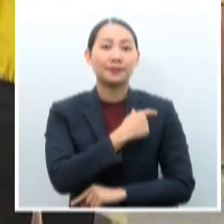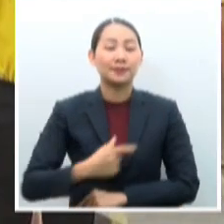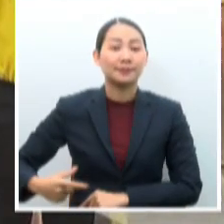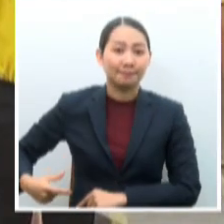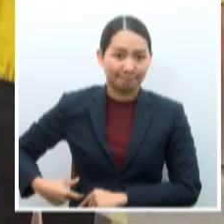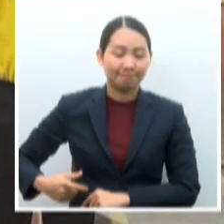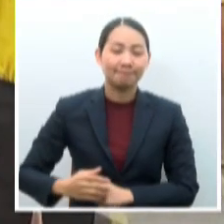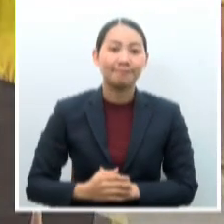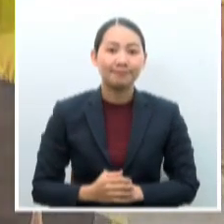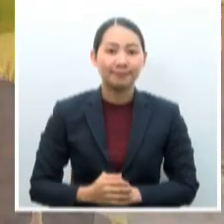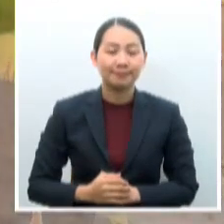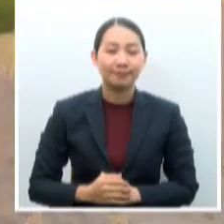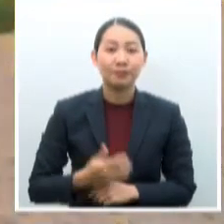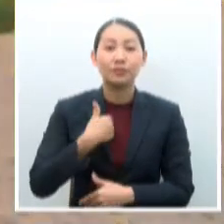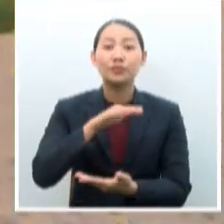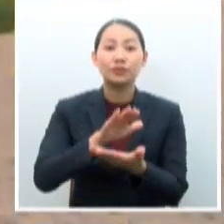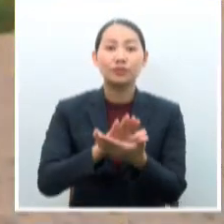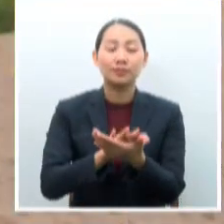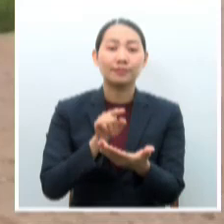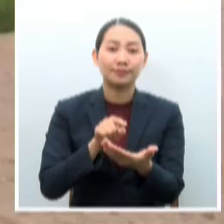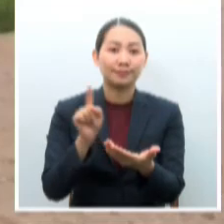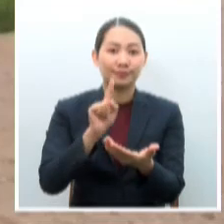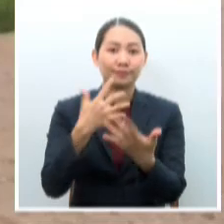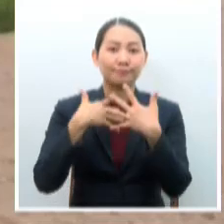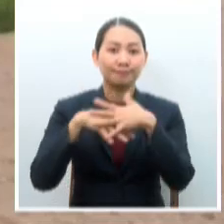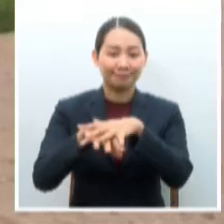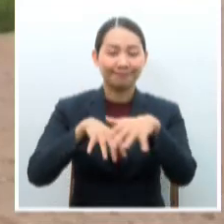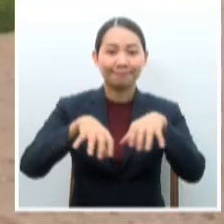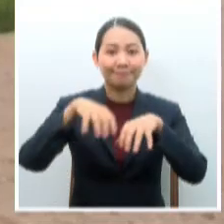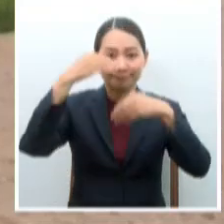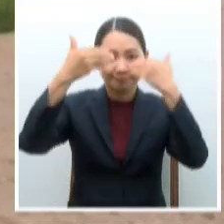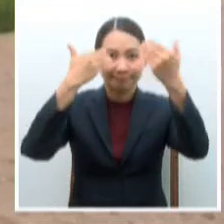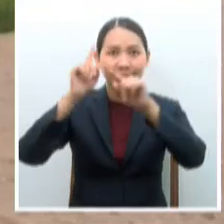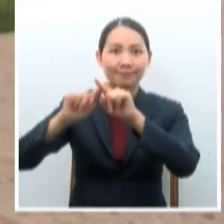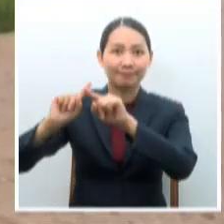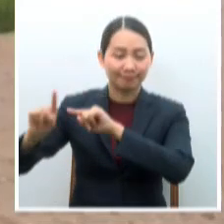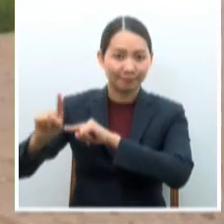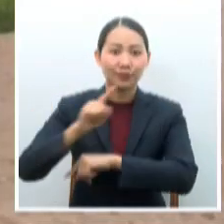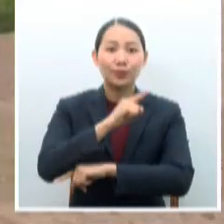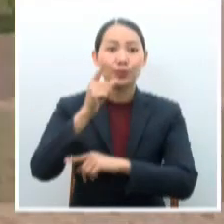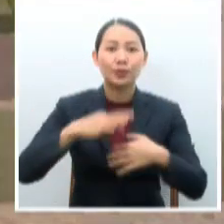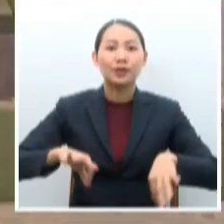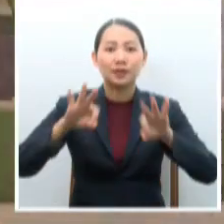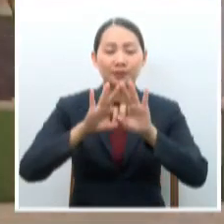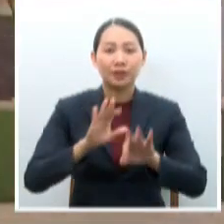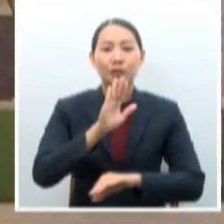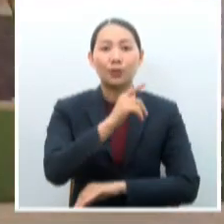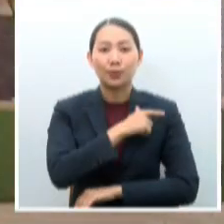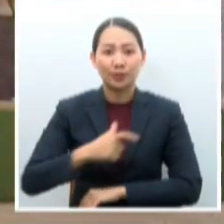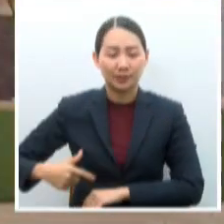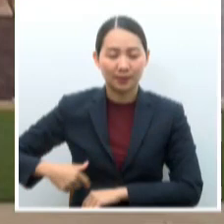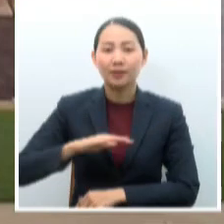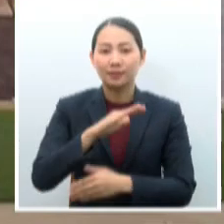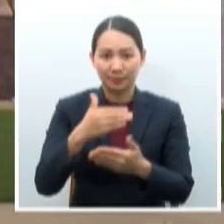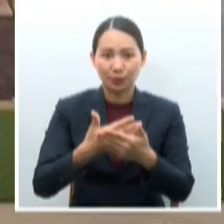ณ์ได้เข้าร่วมและจัดกิจกรรมให้ผู้เรียนได้แสดงออกถึงความสำนึกในพระมหากรุณาธิคุณของ